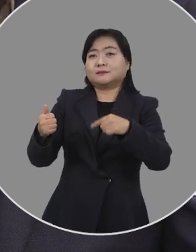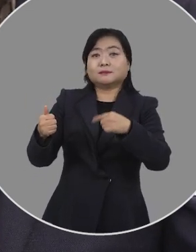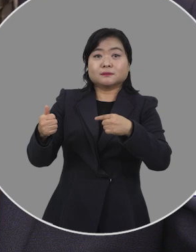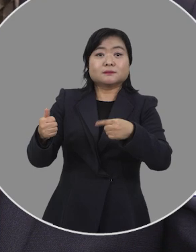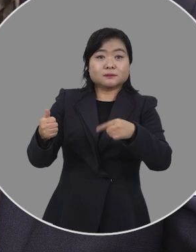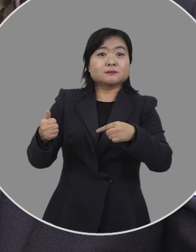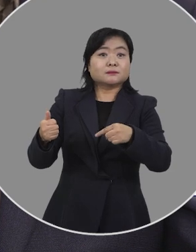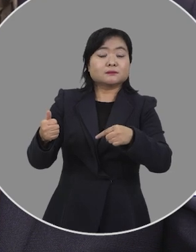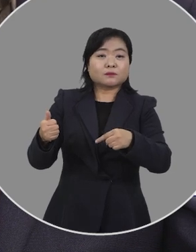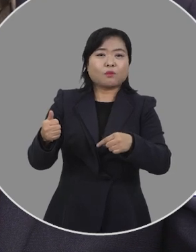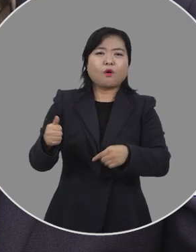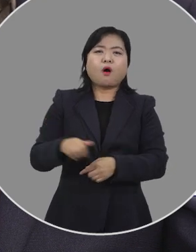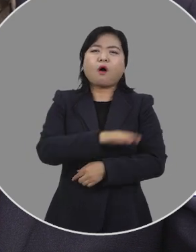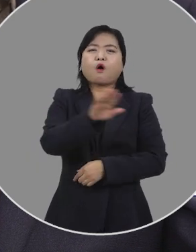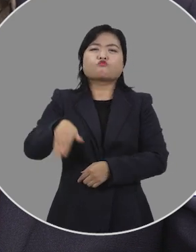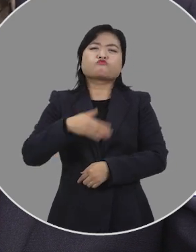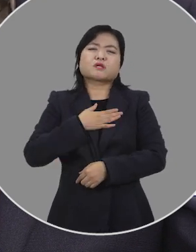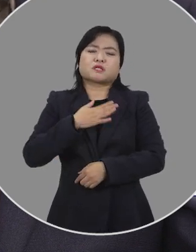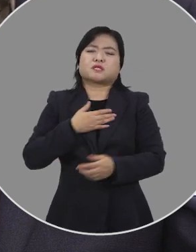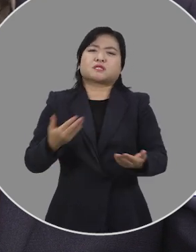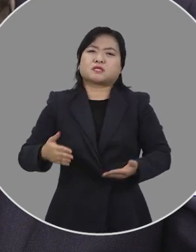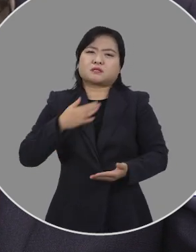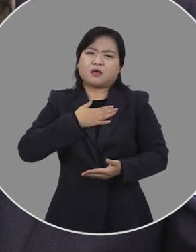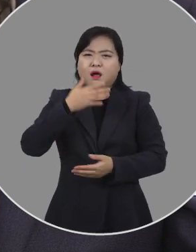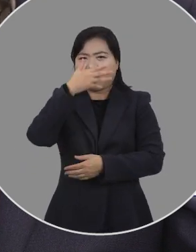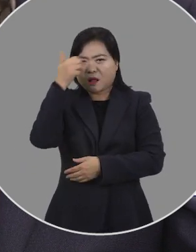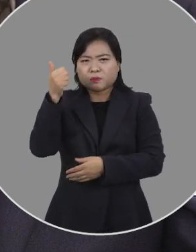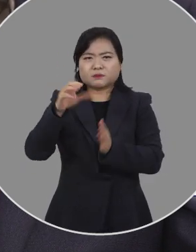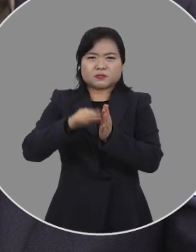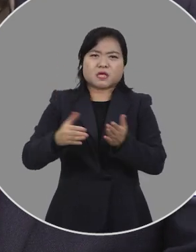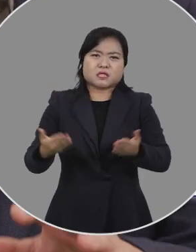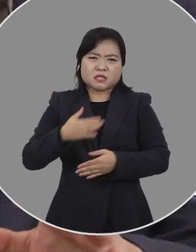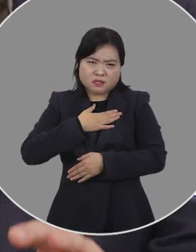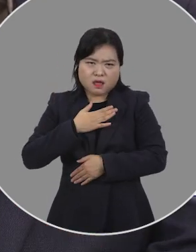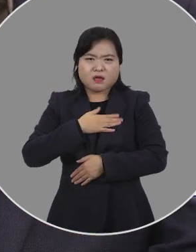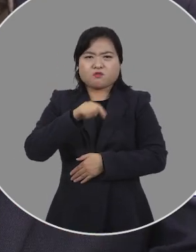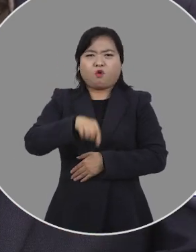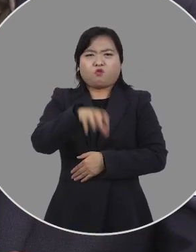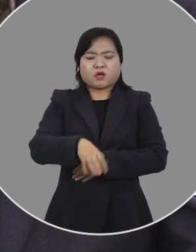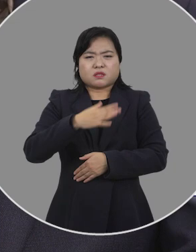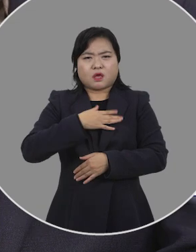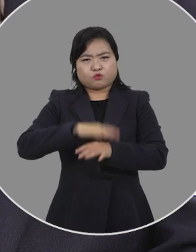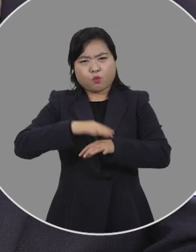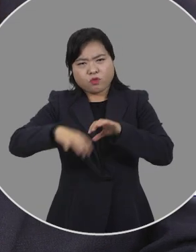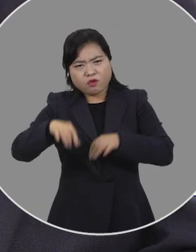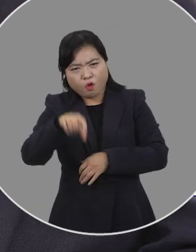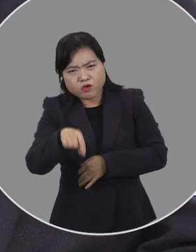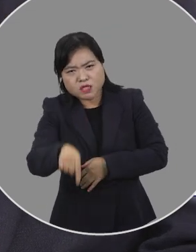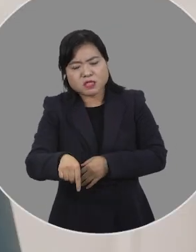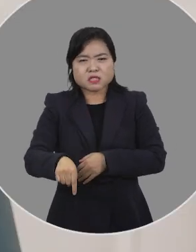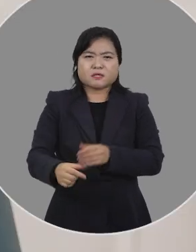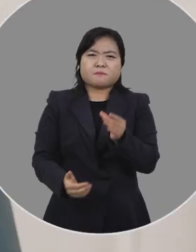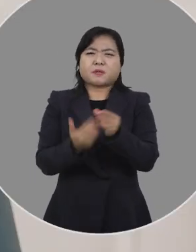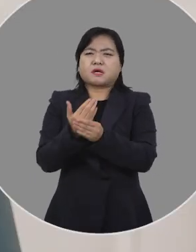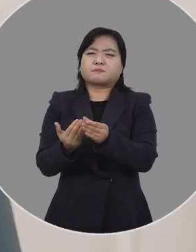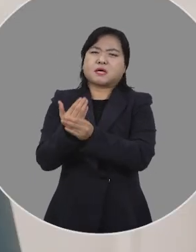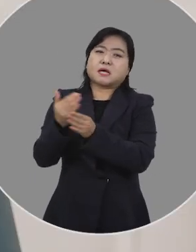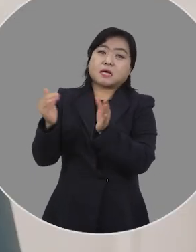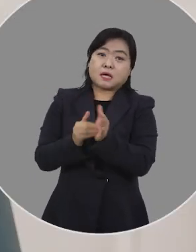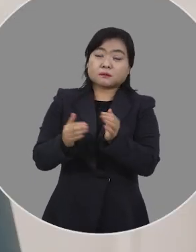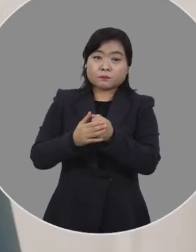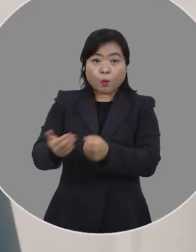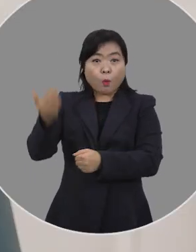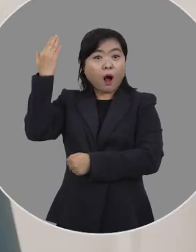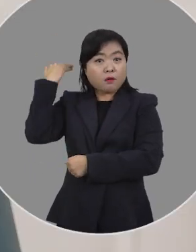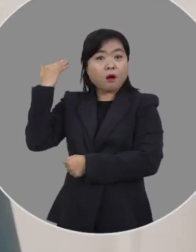하게 되면 우리 일이다. 우리 할아버지 때 일이다. 여기서 벌어진 일이다. 해서 과거